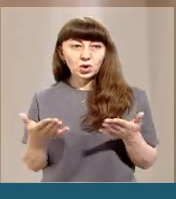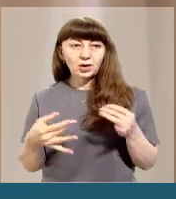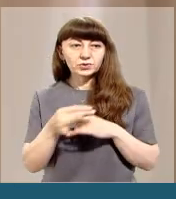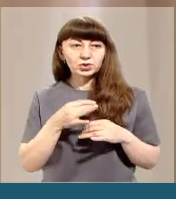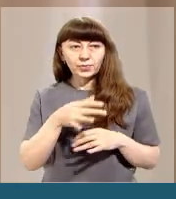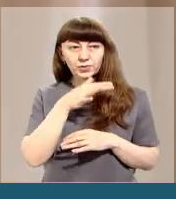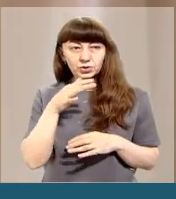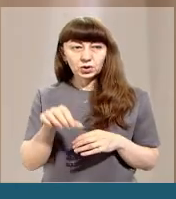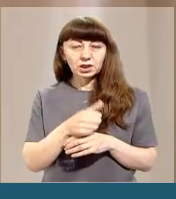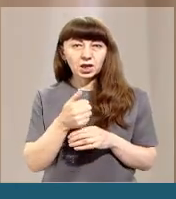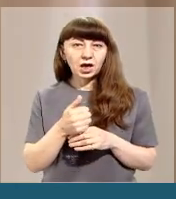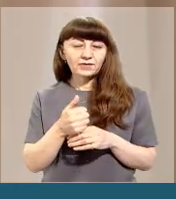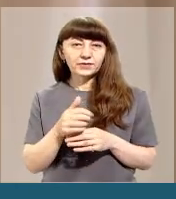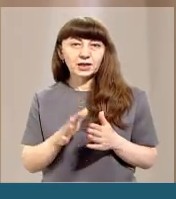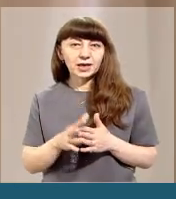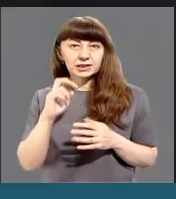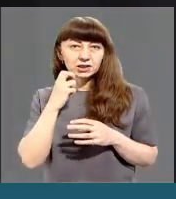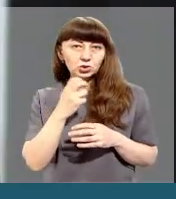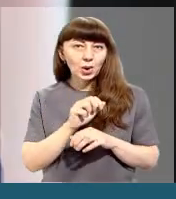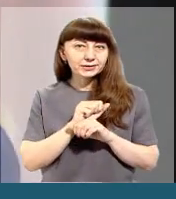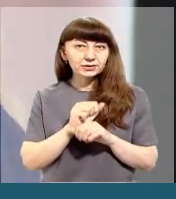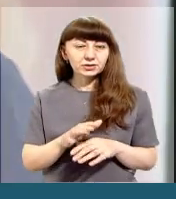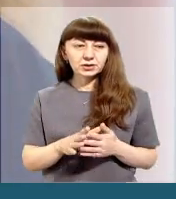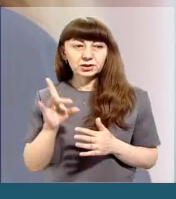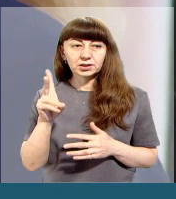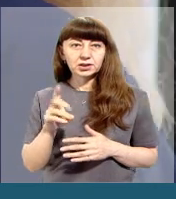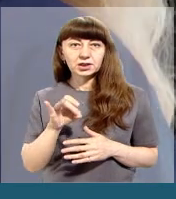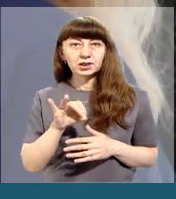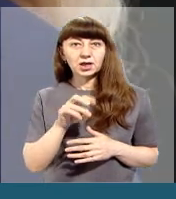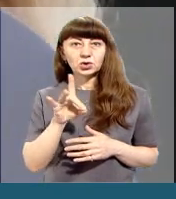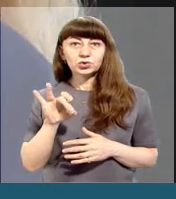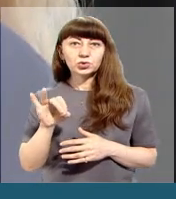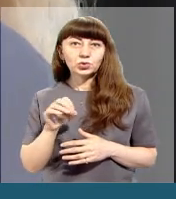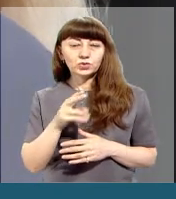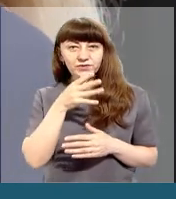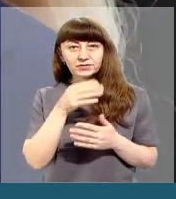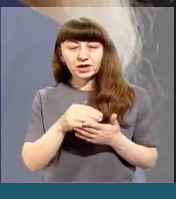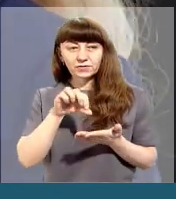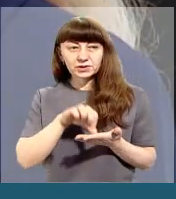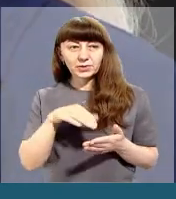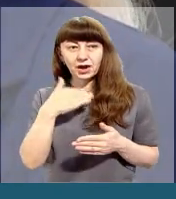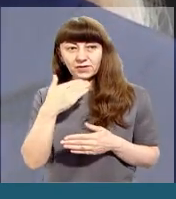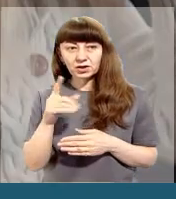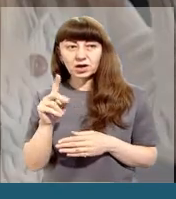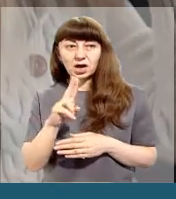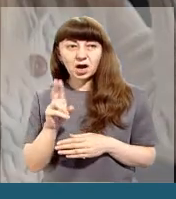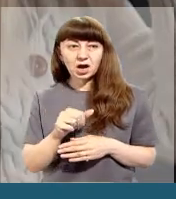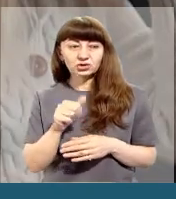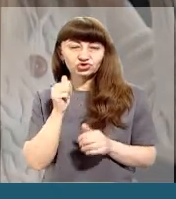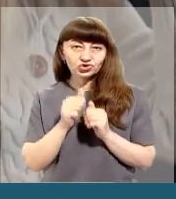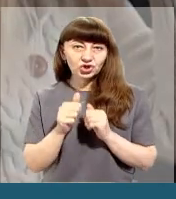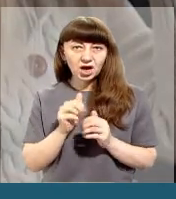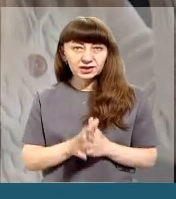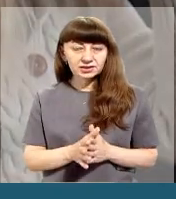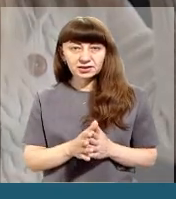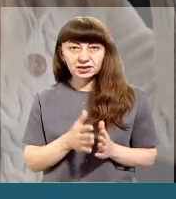немало. Одна из основных – половая неприкосновенность. Нина Косюк – психолог со стажем. В ходе своего выступления она говорит о том, как порой